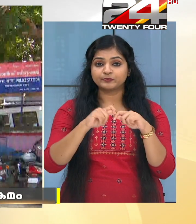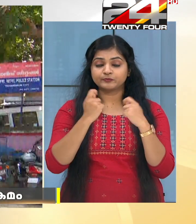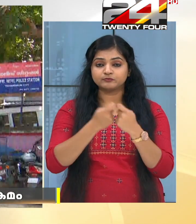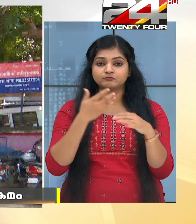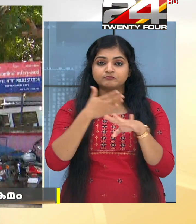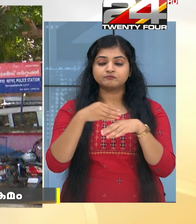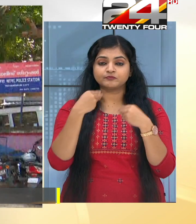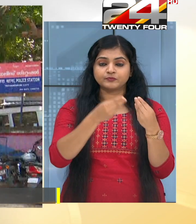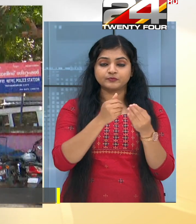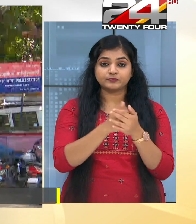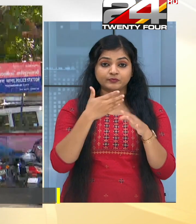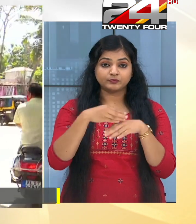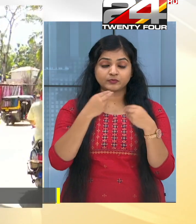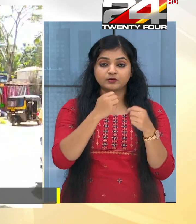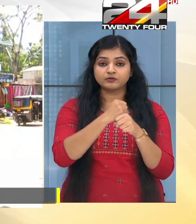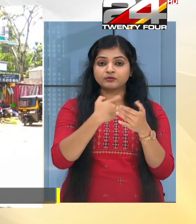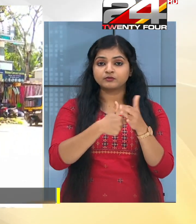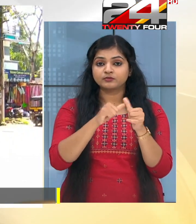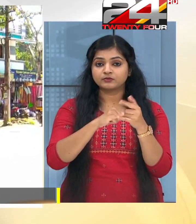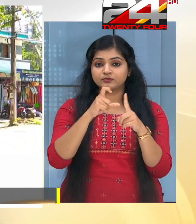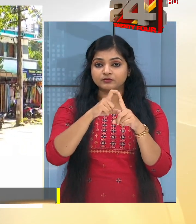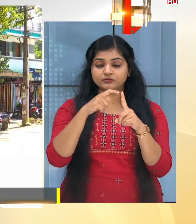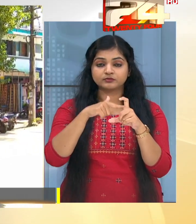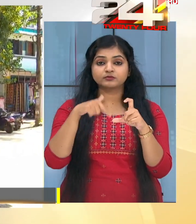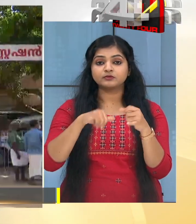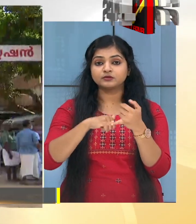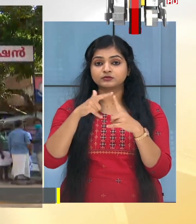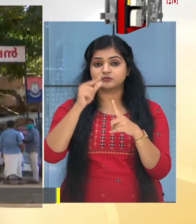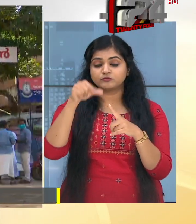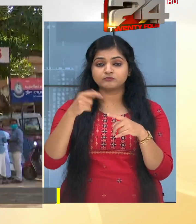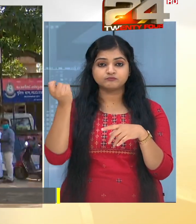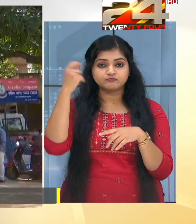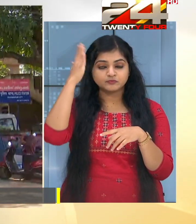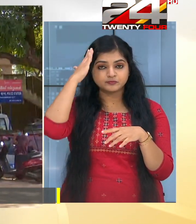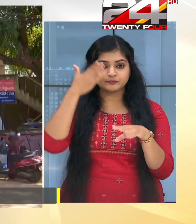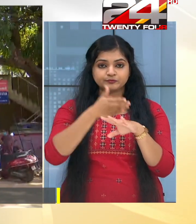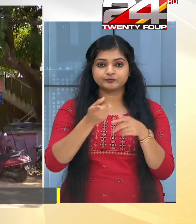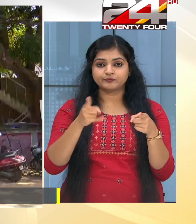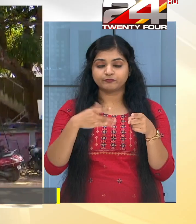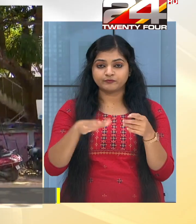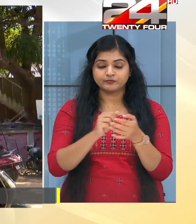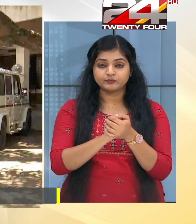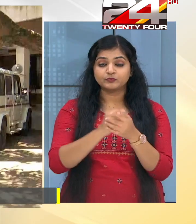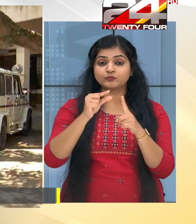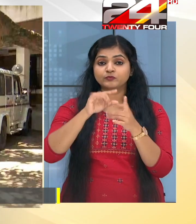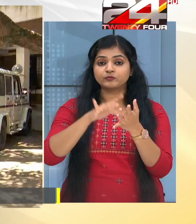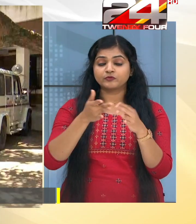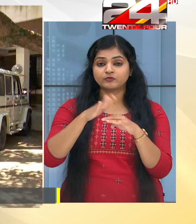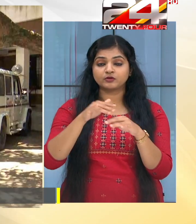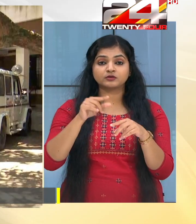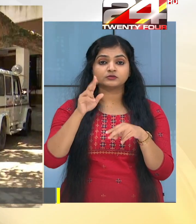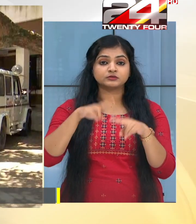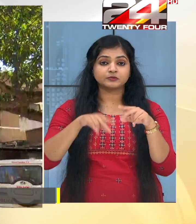ആക്രമിച്ചത്. ആക്രമണത്തിൽ ഗ്രേഡ് SI ജയപ്രകാശിന്റെ തലയ്ക്ക് പരിക്കേറ്റു. പൂന്തുറ സ്വദേശി ഹുസൈന്റെ നേതൃത്വത്തിലുള്ള സംഘം